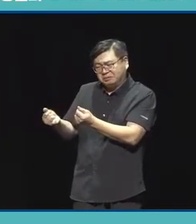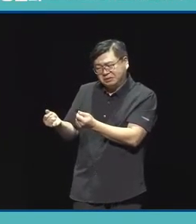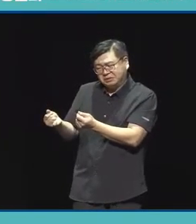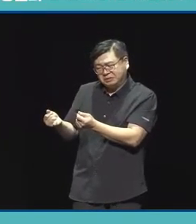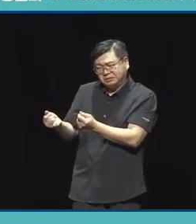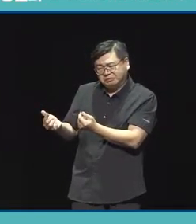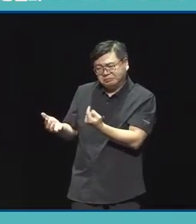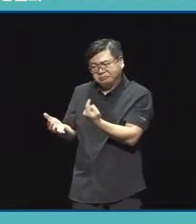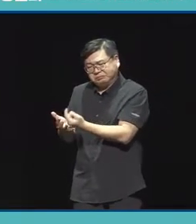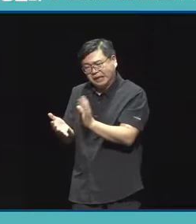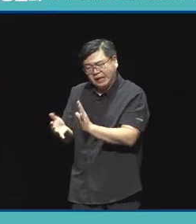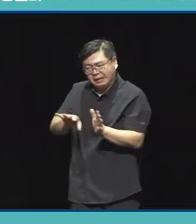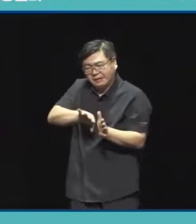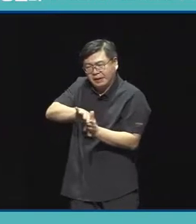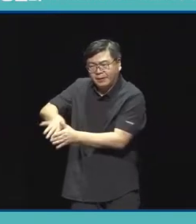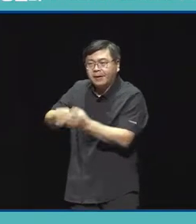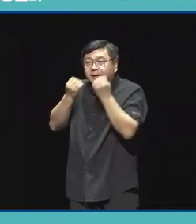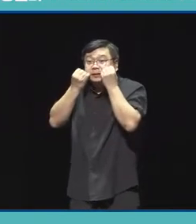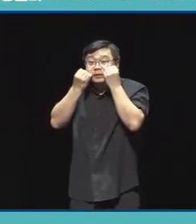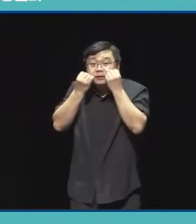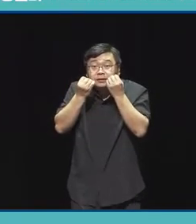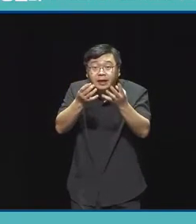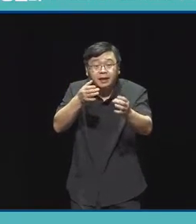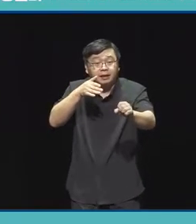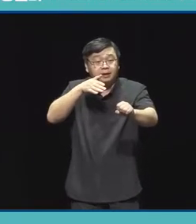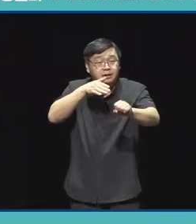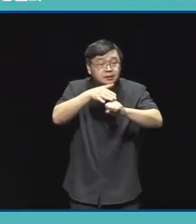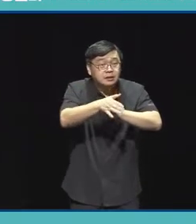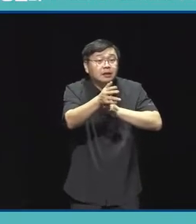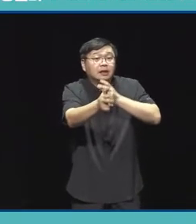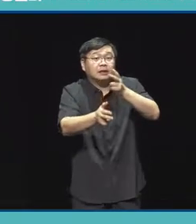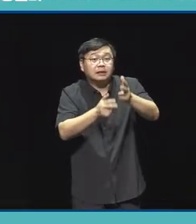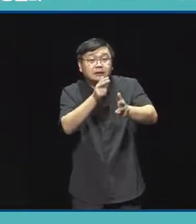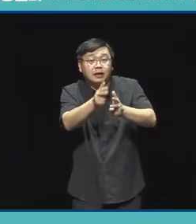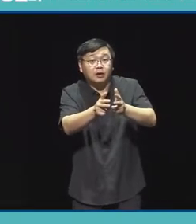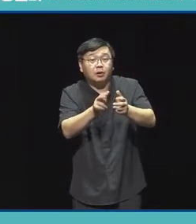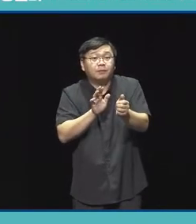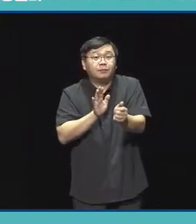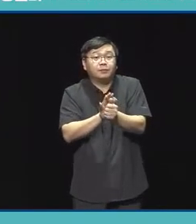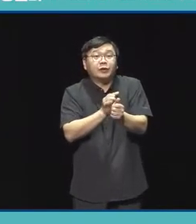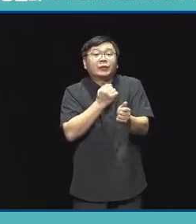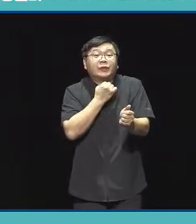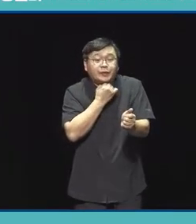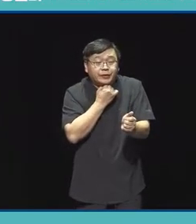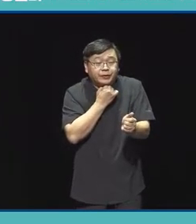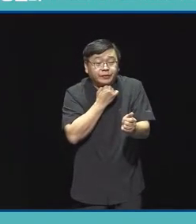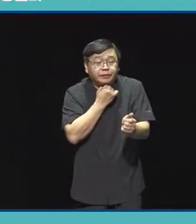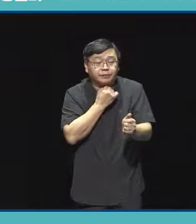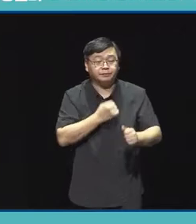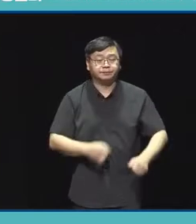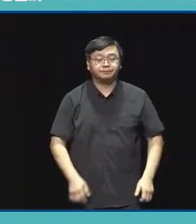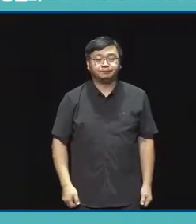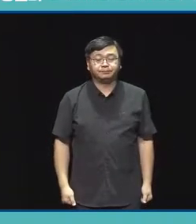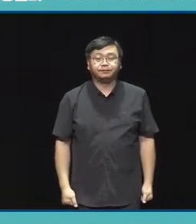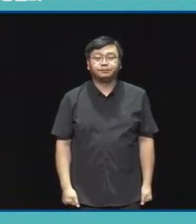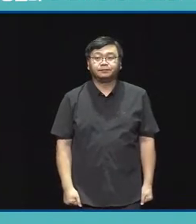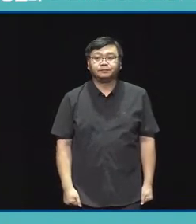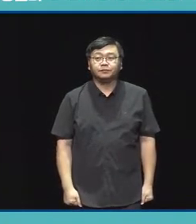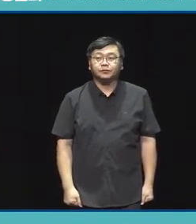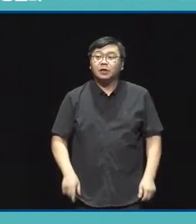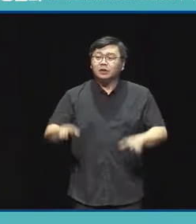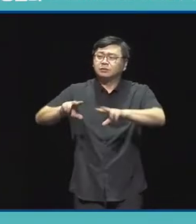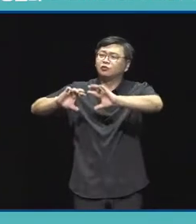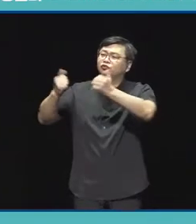활동들을 담아내기 위한 그릇으로 이 사업이 시작되었다는 점을 이해해 주셨으면 좋겠습니다. 아직